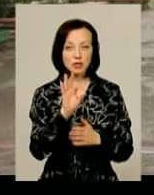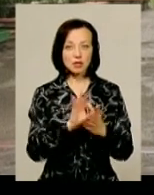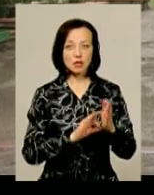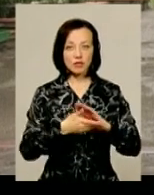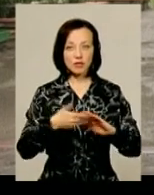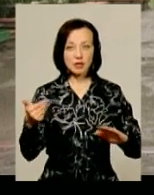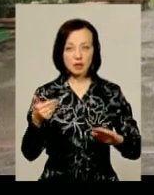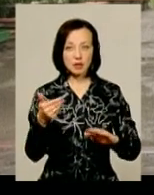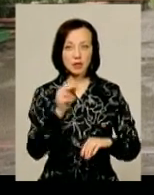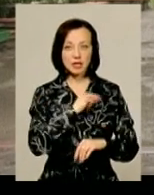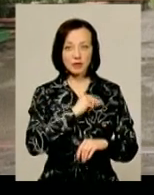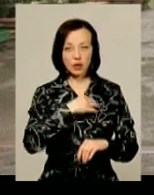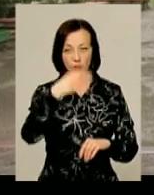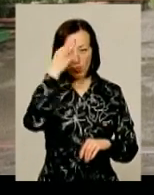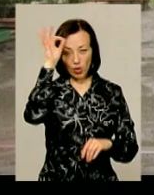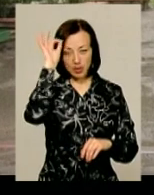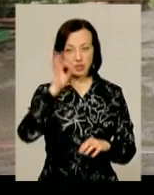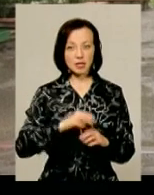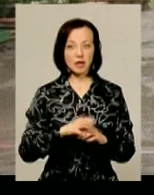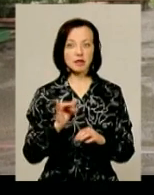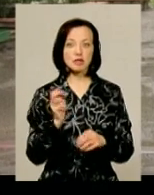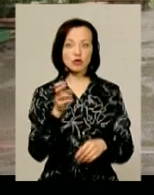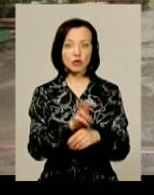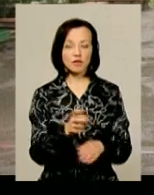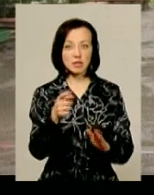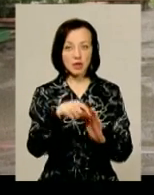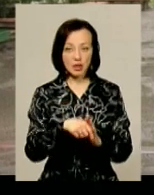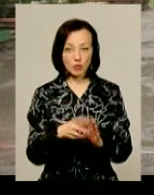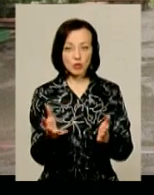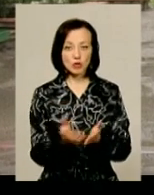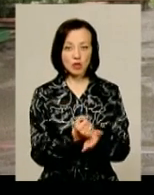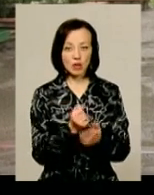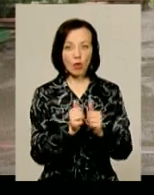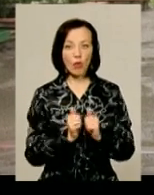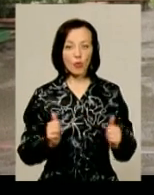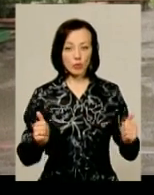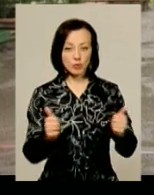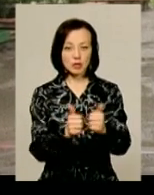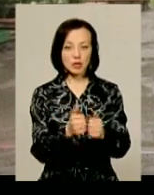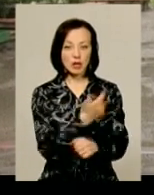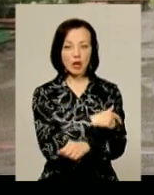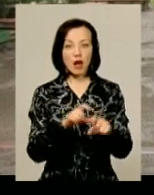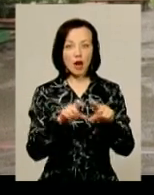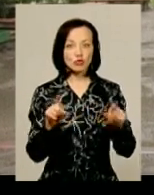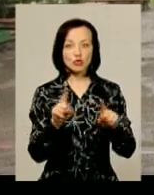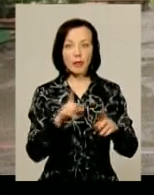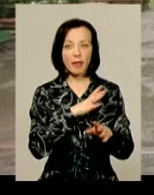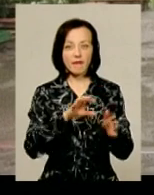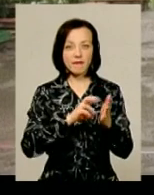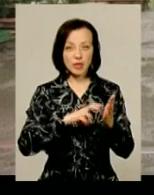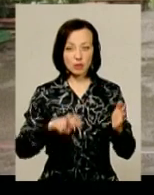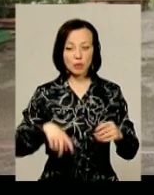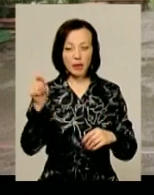визвали працівників поліції. Він зайшов всередину, ми, виходить, обкружили лікарню, щоб він ніде не вискочив. Коли